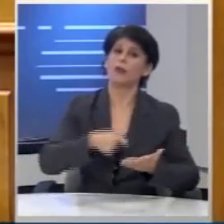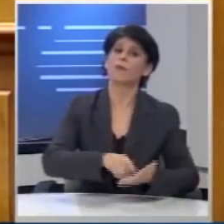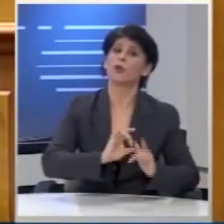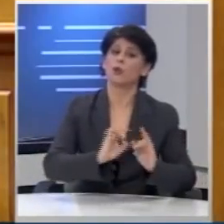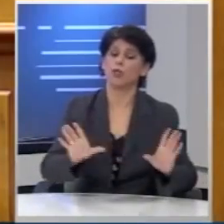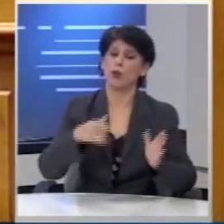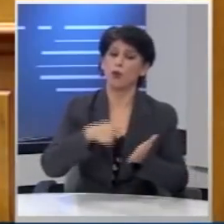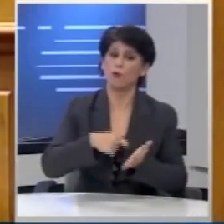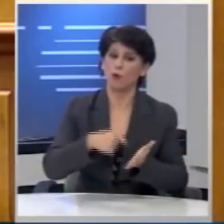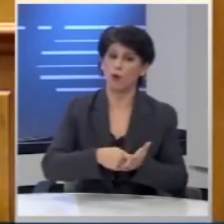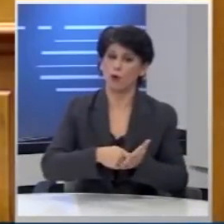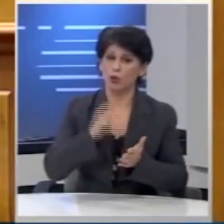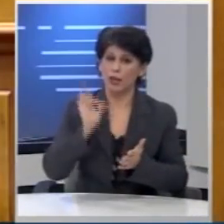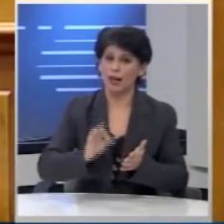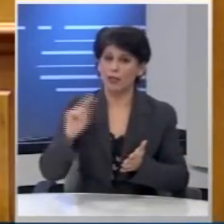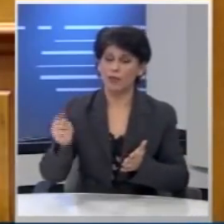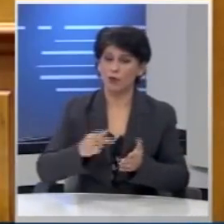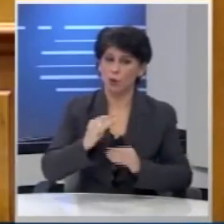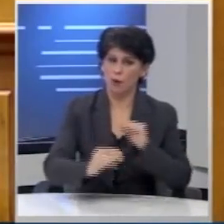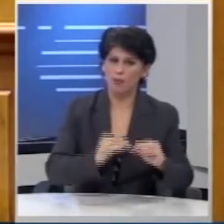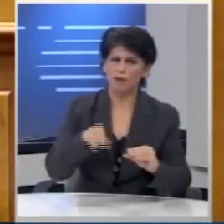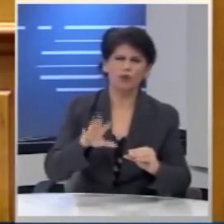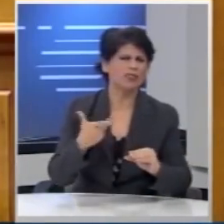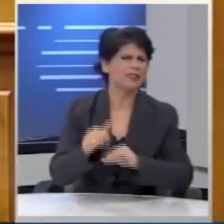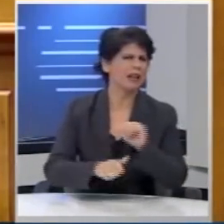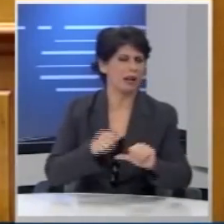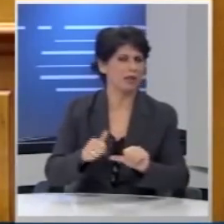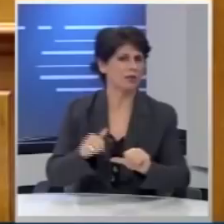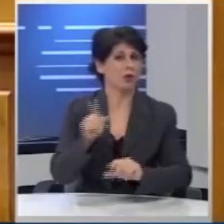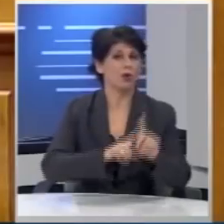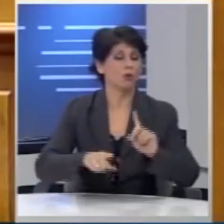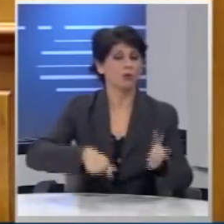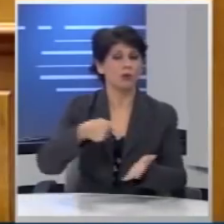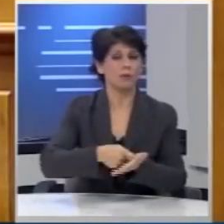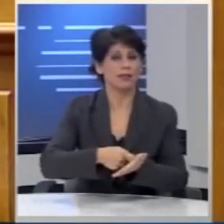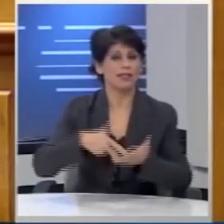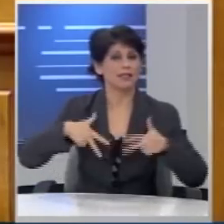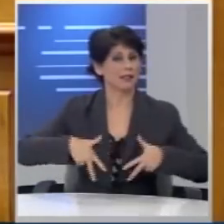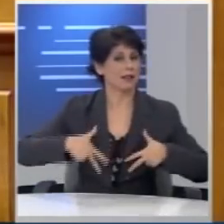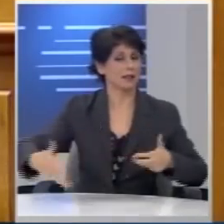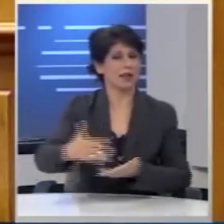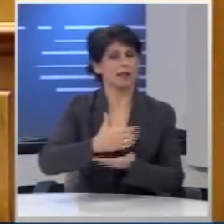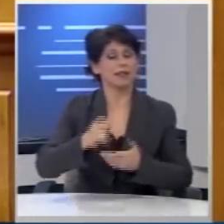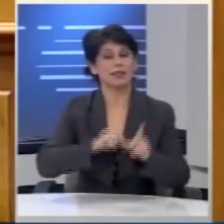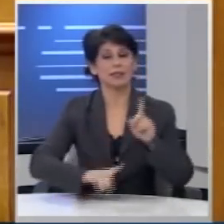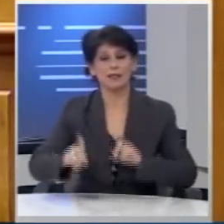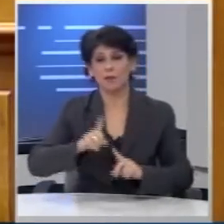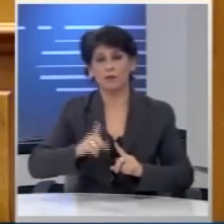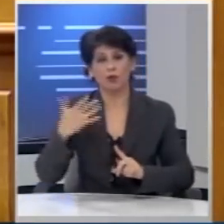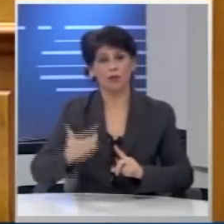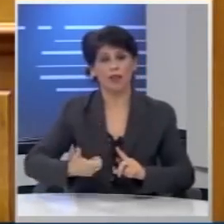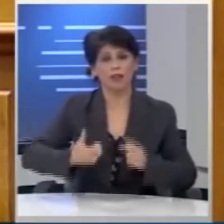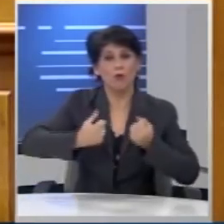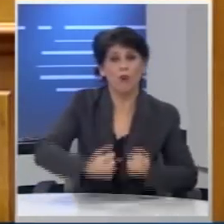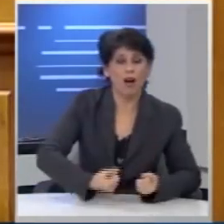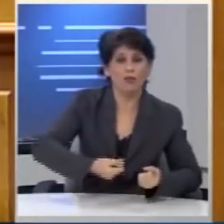καθόλου φόρο για κάθε ευρώ που επενδύουν, αυτό τι αλλάζει? Ποιος θα πληρώσει τα κρατικά έσοδα? Σε ποιον θα πέφτουν τότε